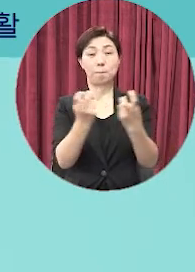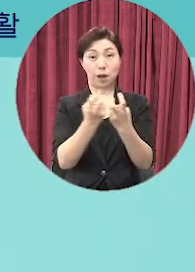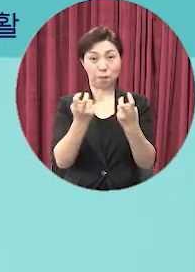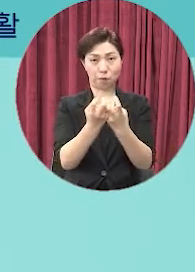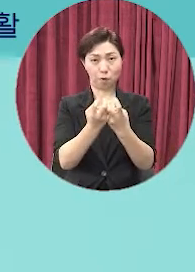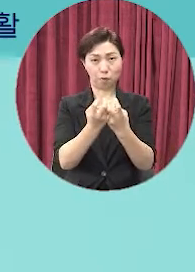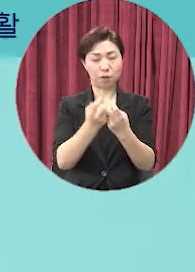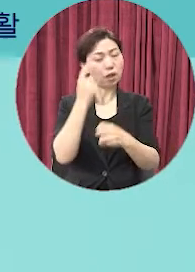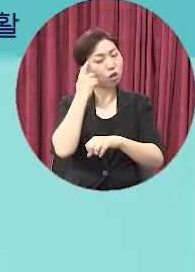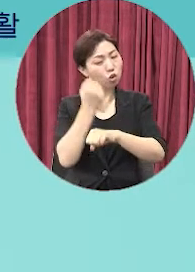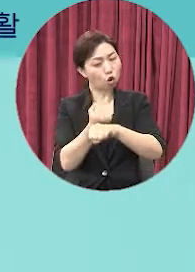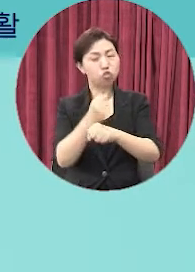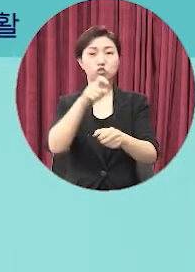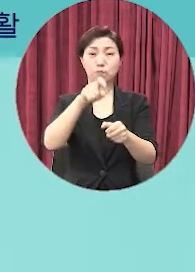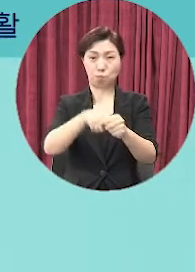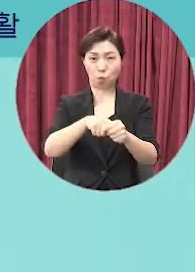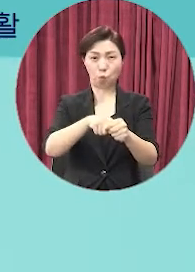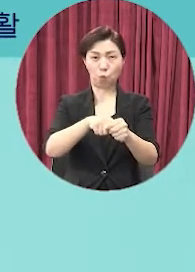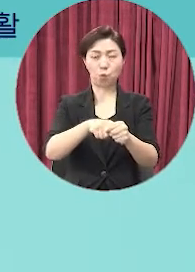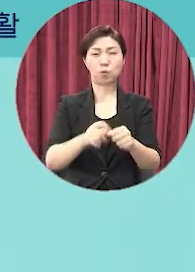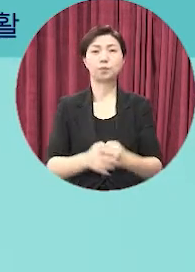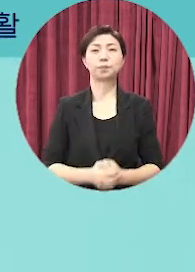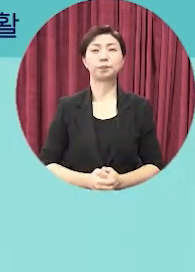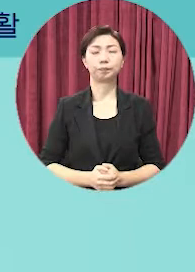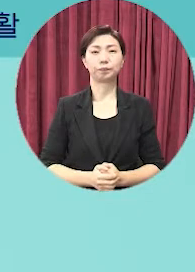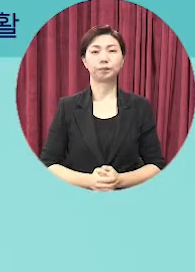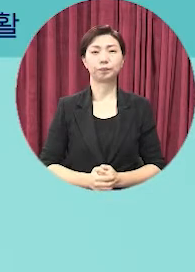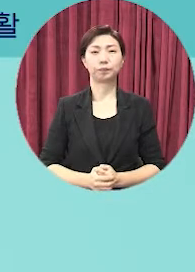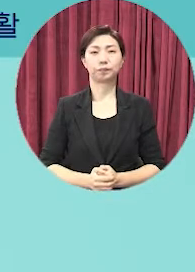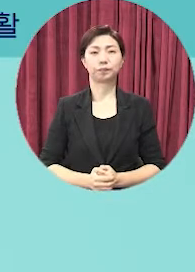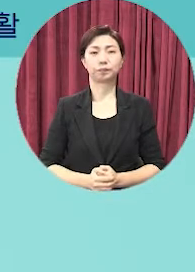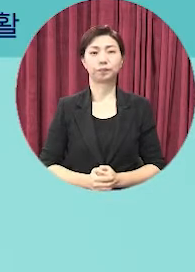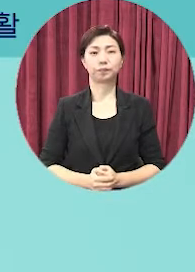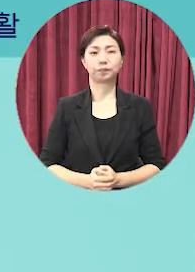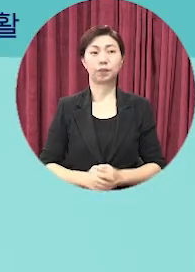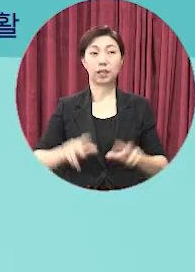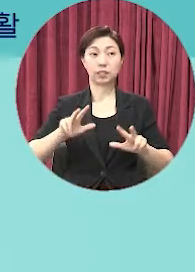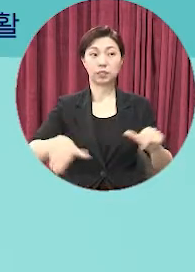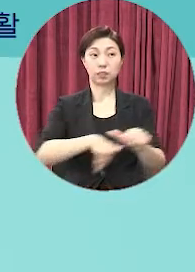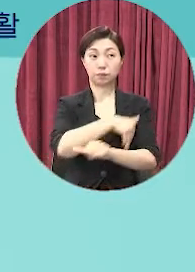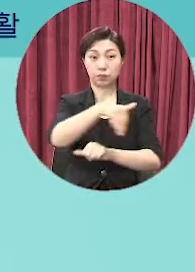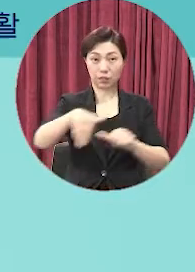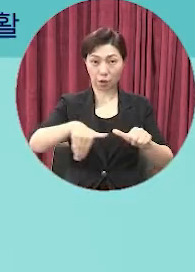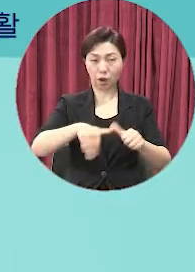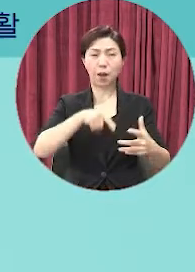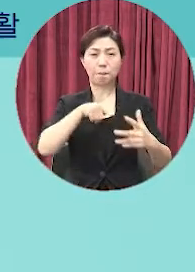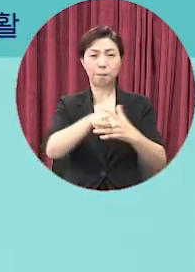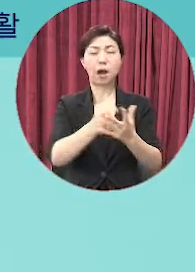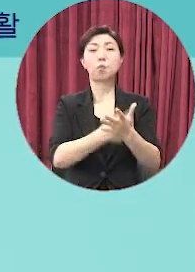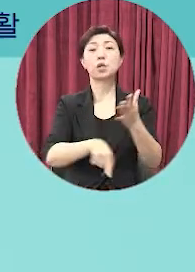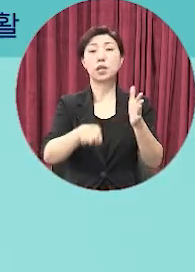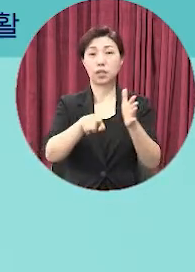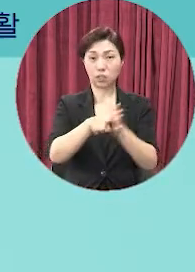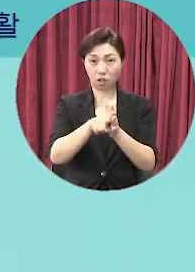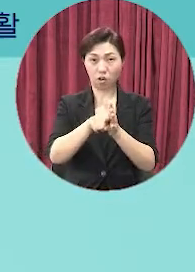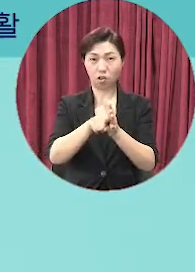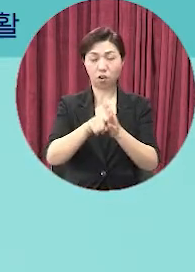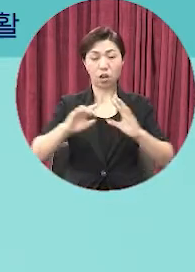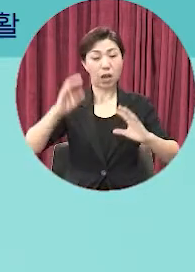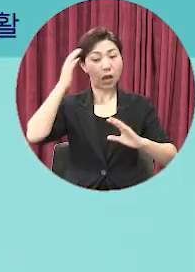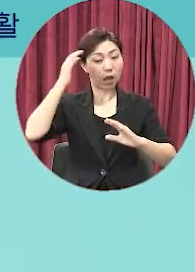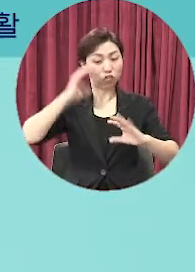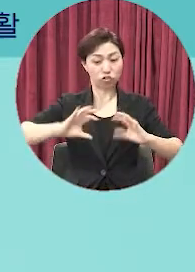시작을 했습니다. 그 내용을 보시면은 먼저 현황과 실태를 파악하기 위해서 국내외 현재